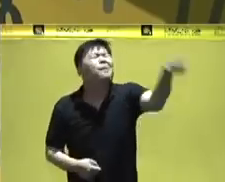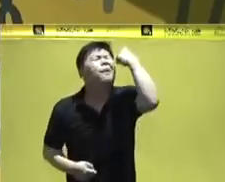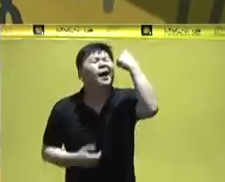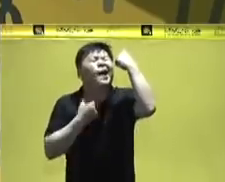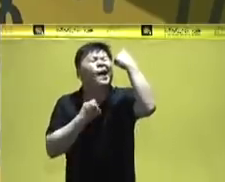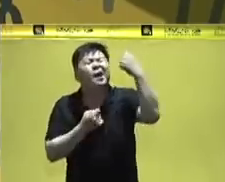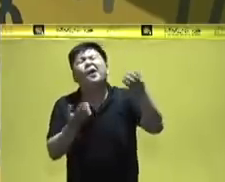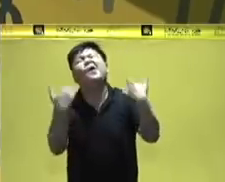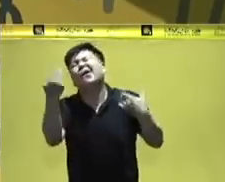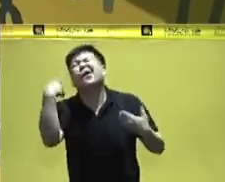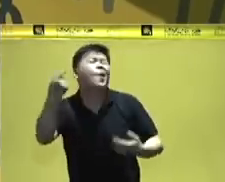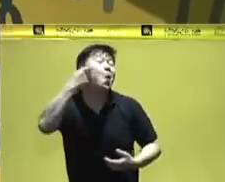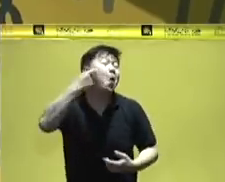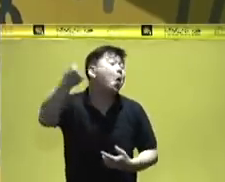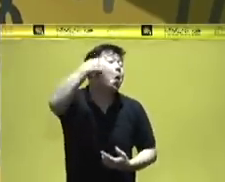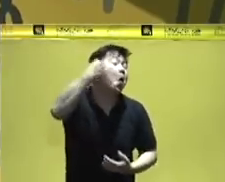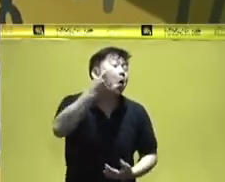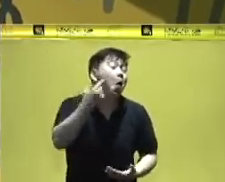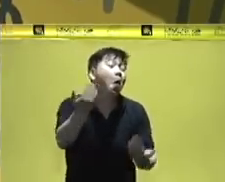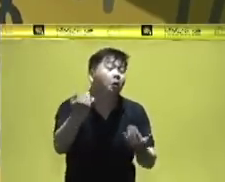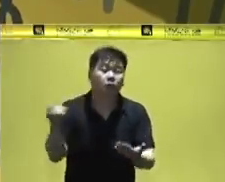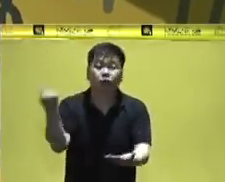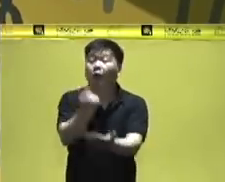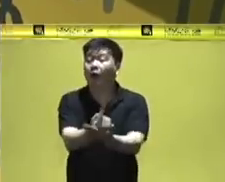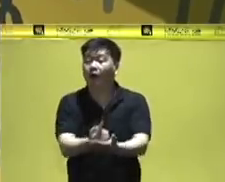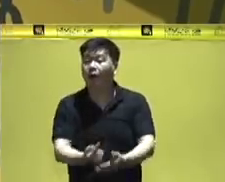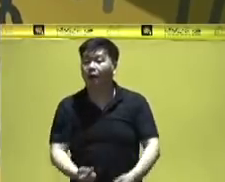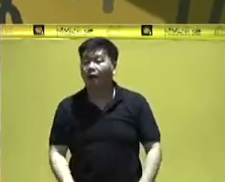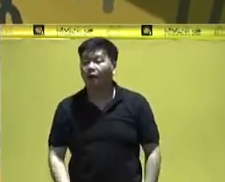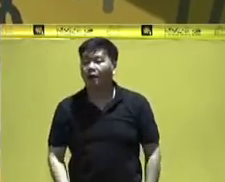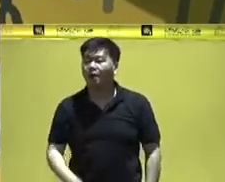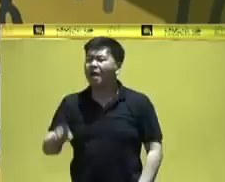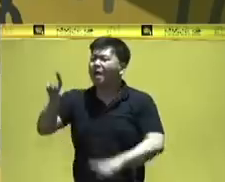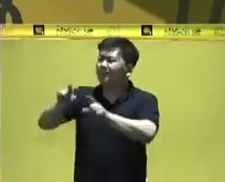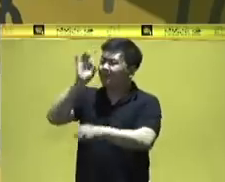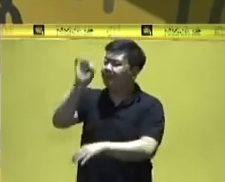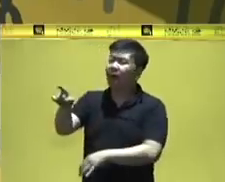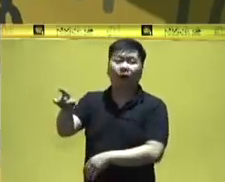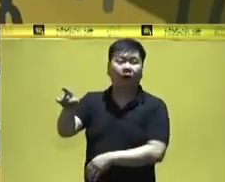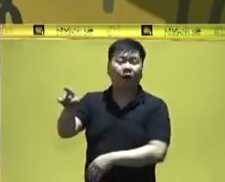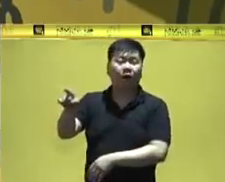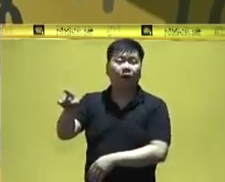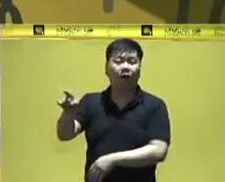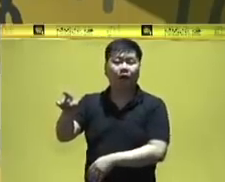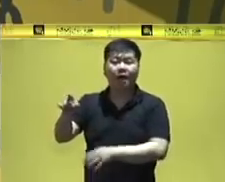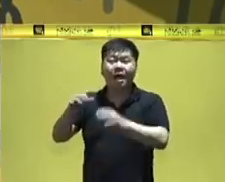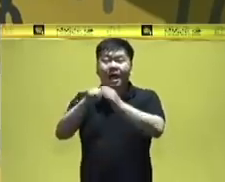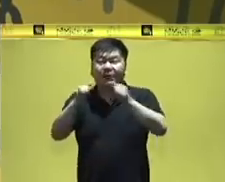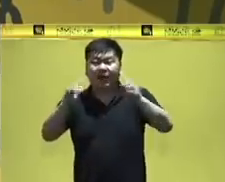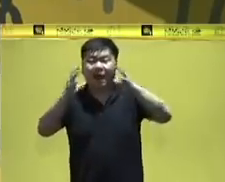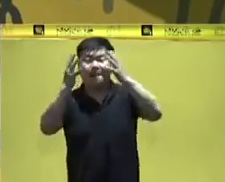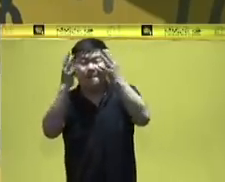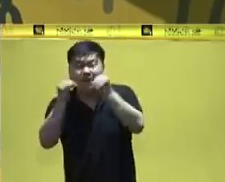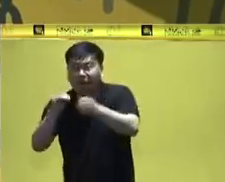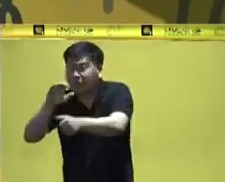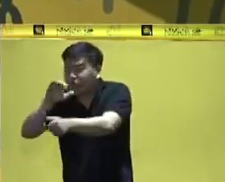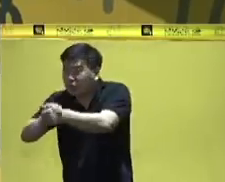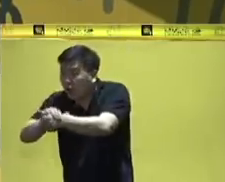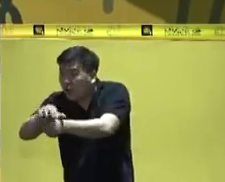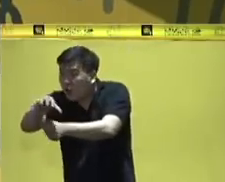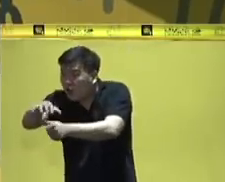얻어맞으려고 오는 거예요. 얻어맞으려고. 이 모든 작태는 다시 한번 인구가 많은 영남의 지역